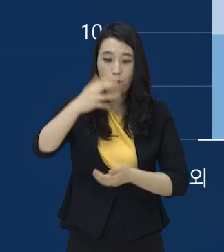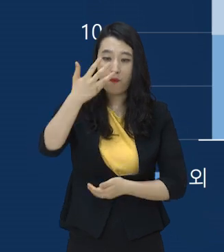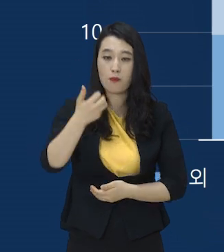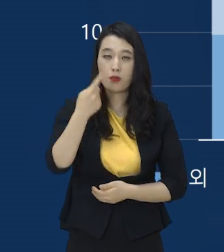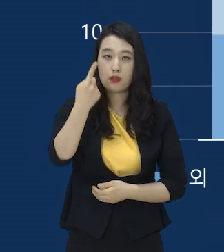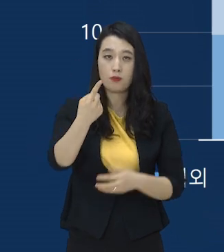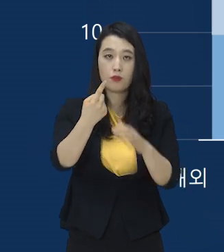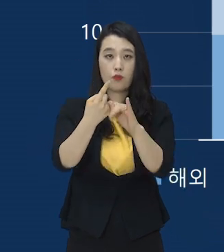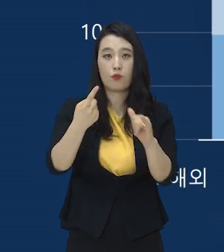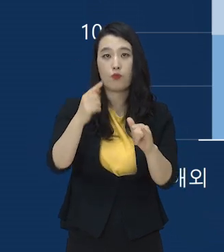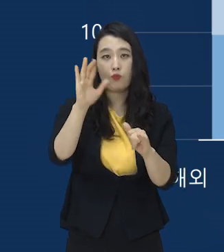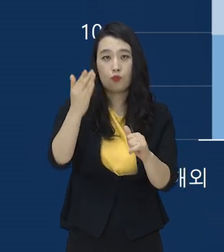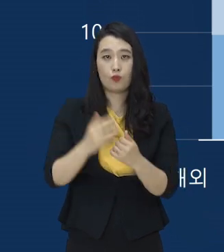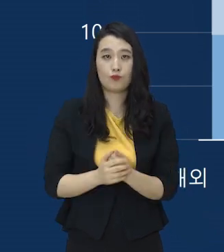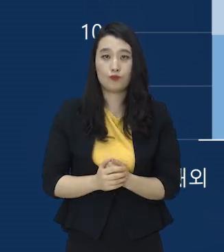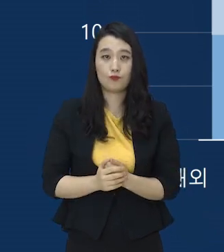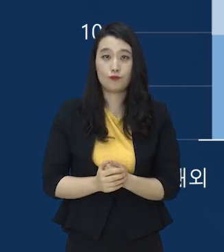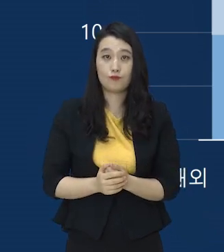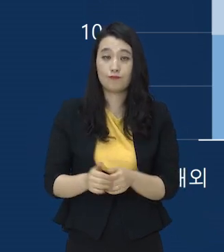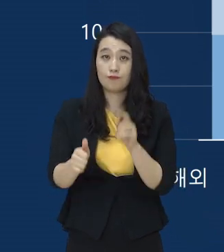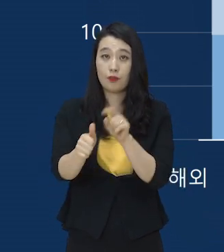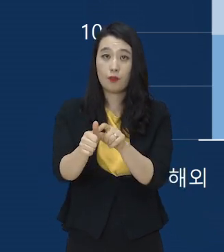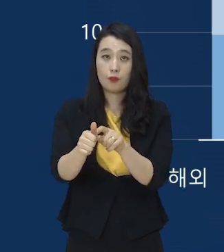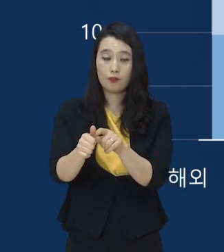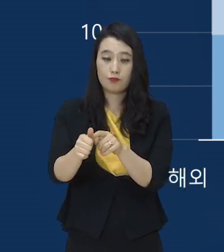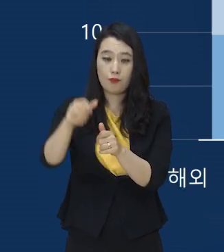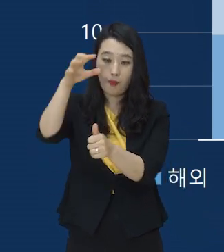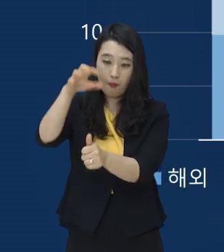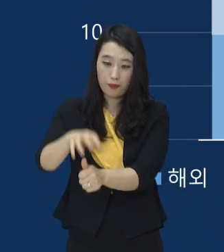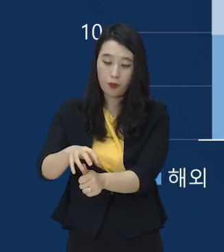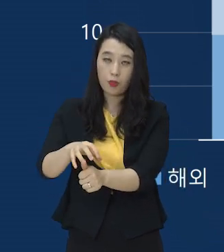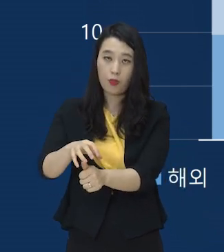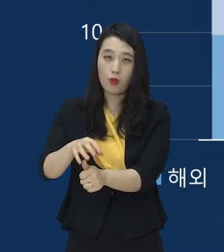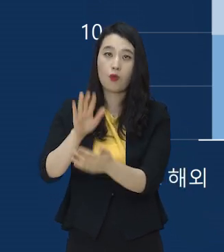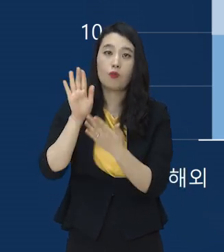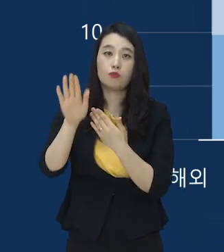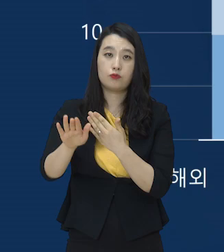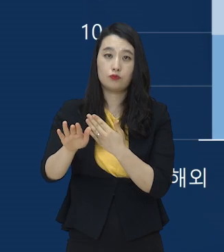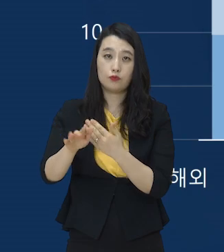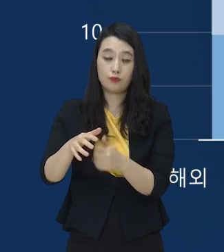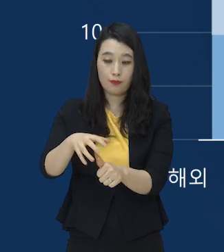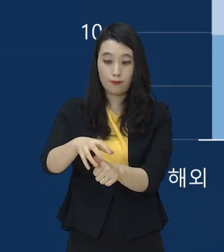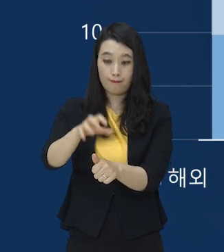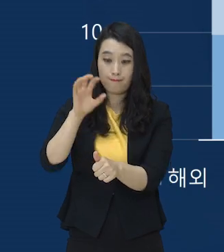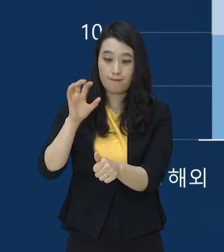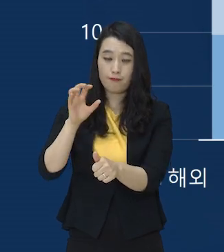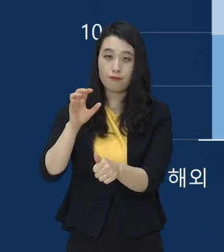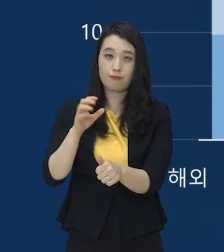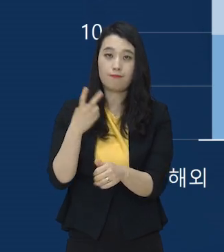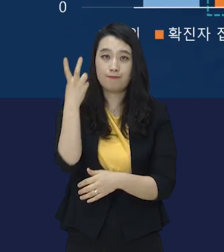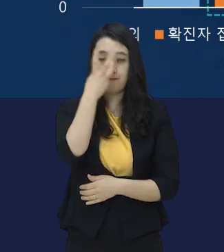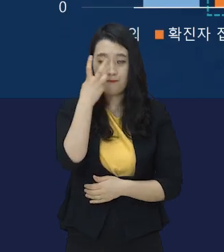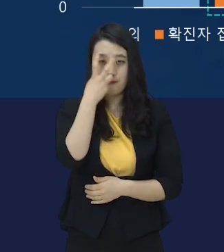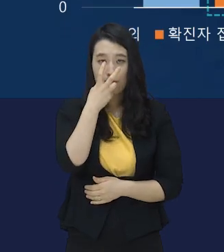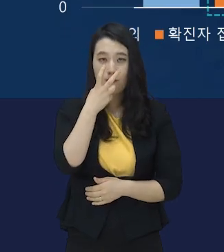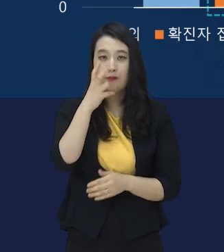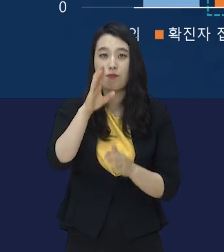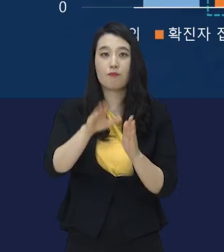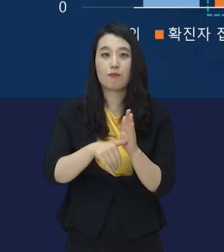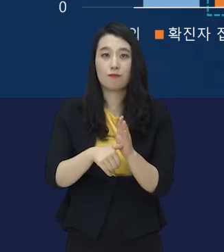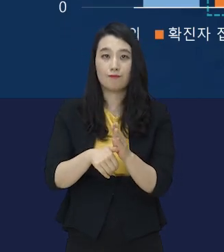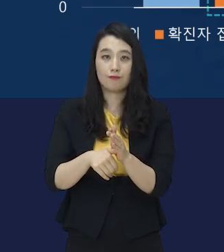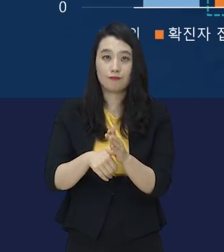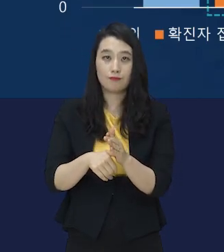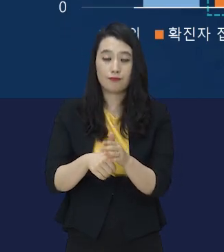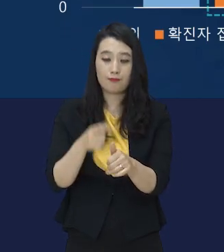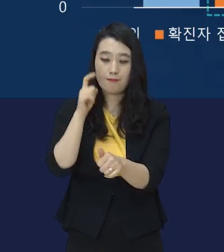됐습니다. 해당 확진자는 2주간 자가격리를 해오다 격리 해제 직후 실시한 검체